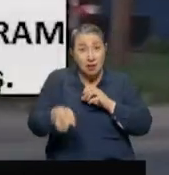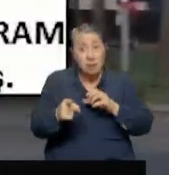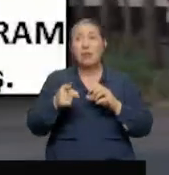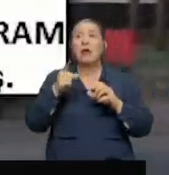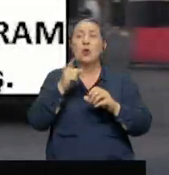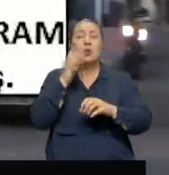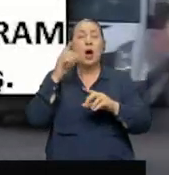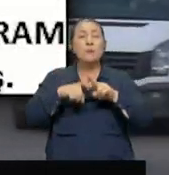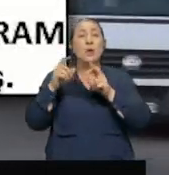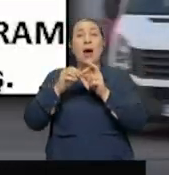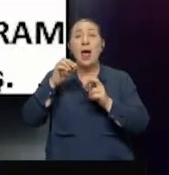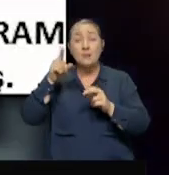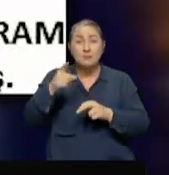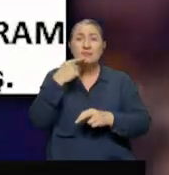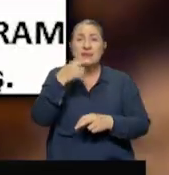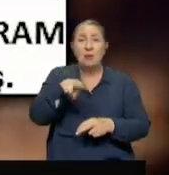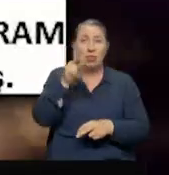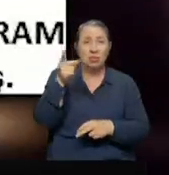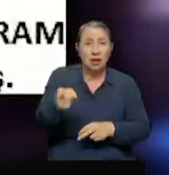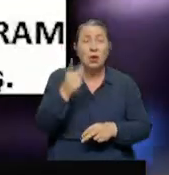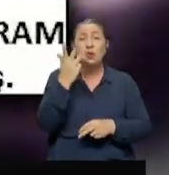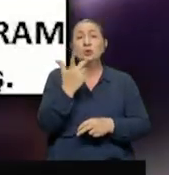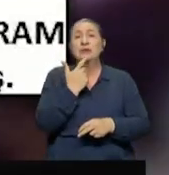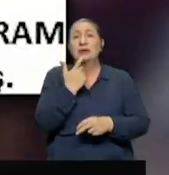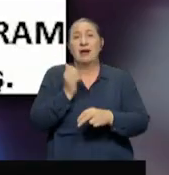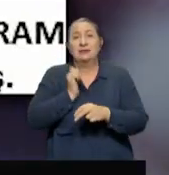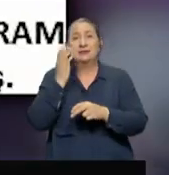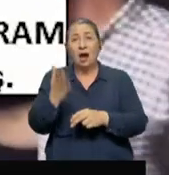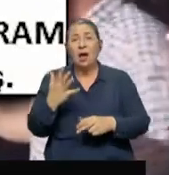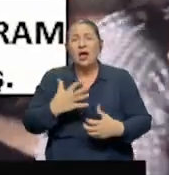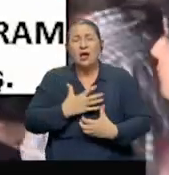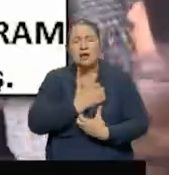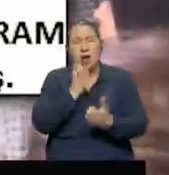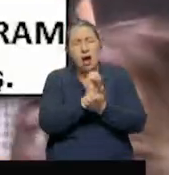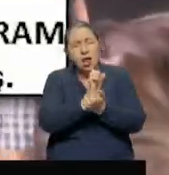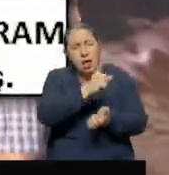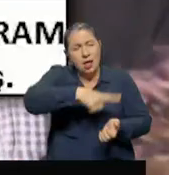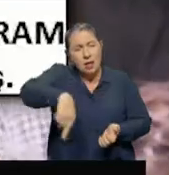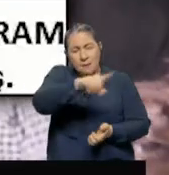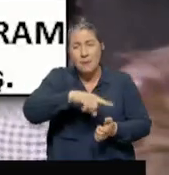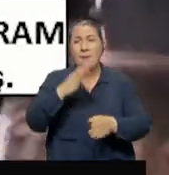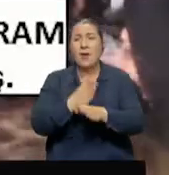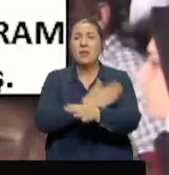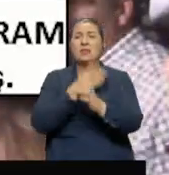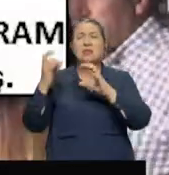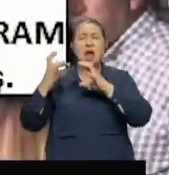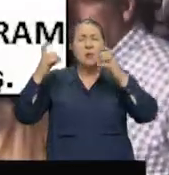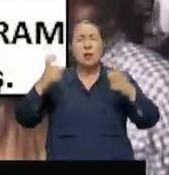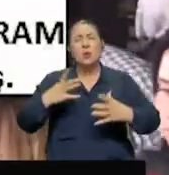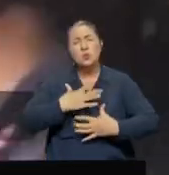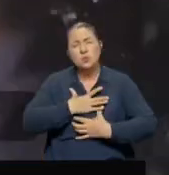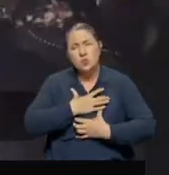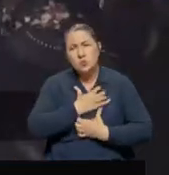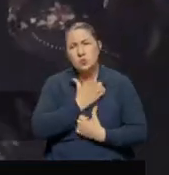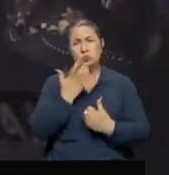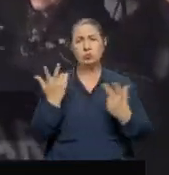uzman çavuş Abdullah Bayram 27 yaşındaydı. 3 yıllık askerdi. Acısı başta ailesi olmak üzere memleketi Diyarbakır'ı yasa